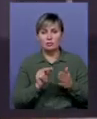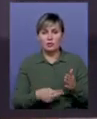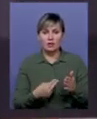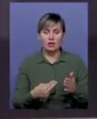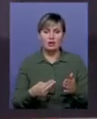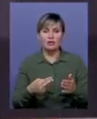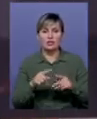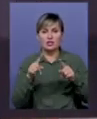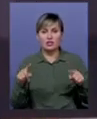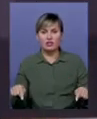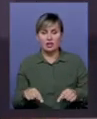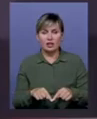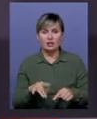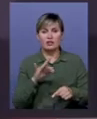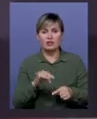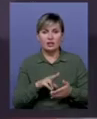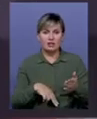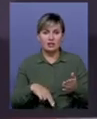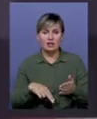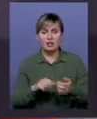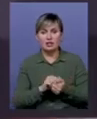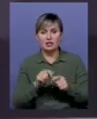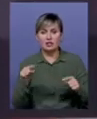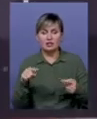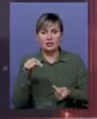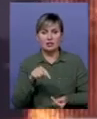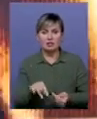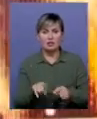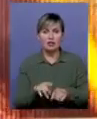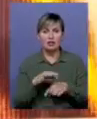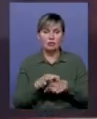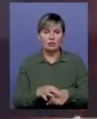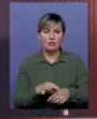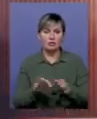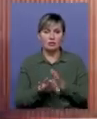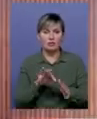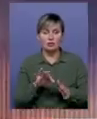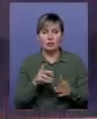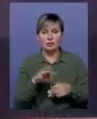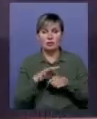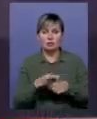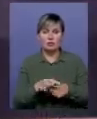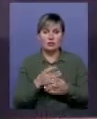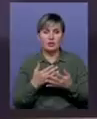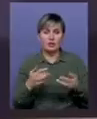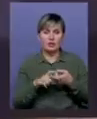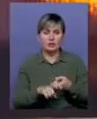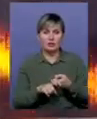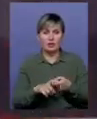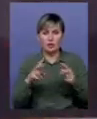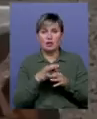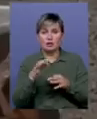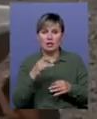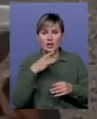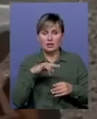ветеринарных сертификатов и декларация соответствий. Также проводится отбор продукции для проведения санитарно-эпидемиологической